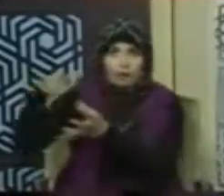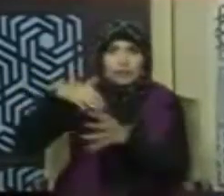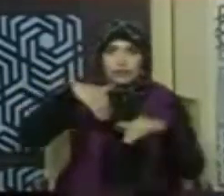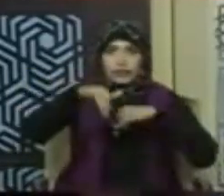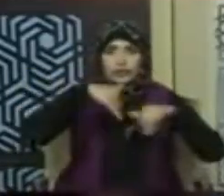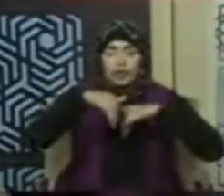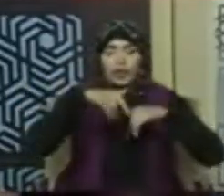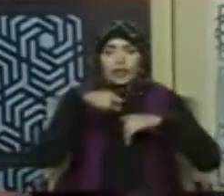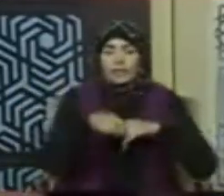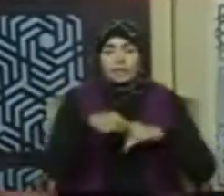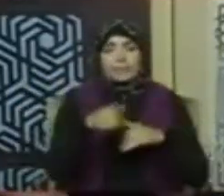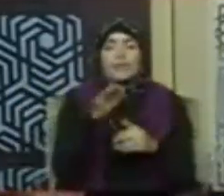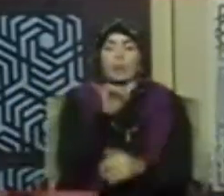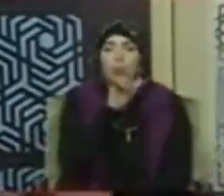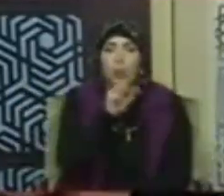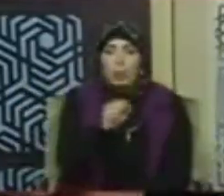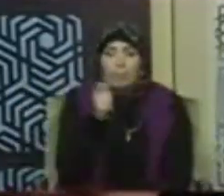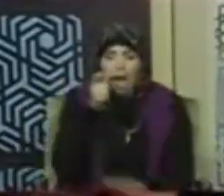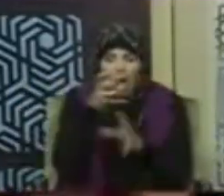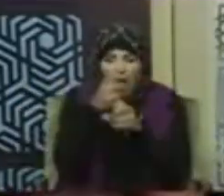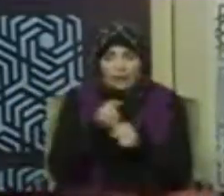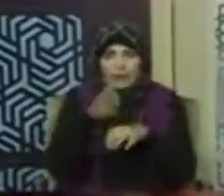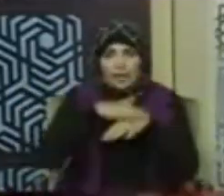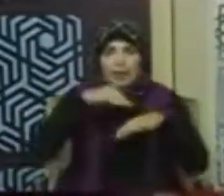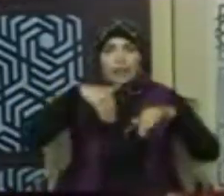مقصودة لذاتها، والحياء